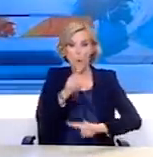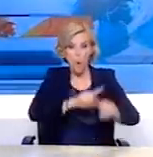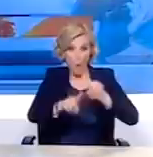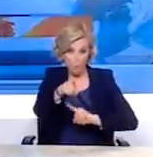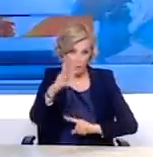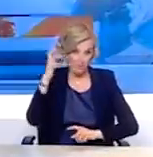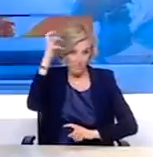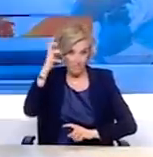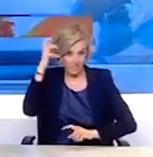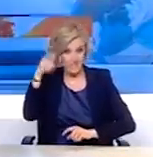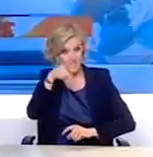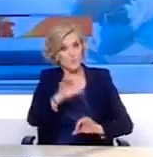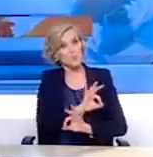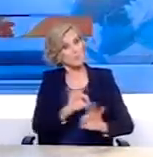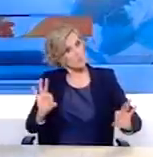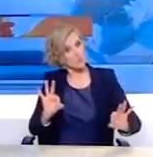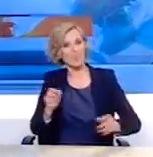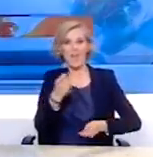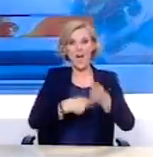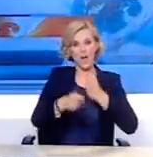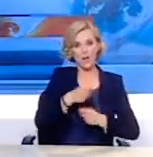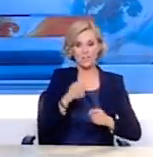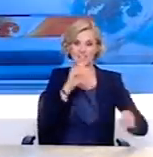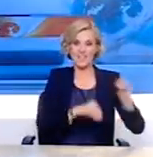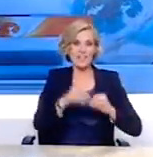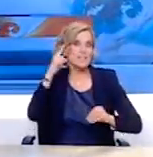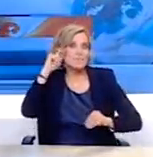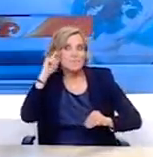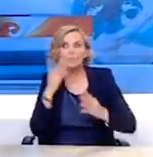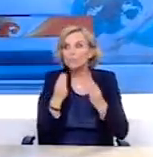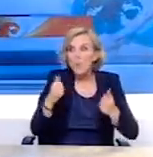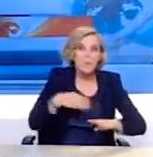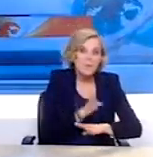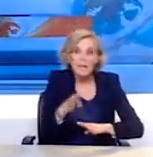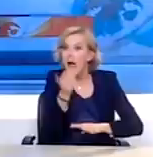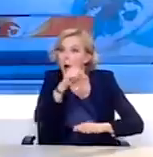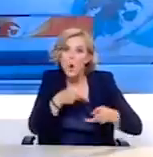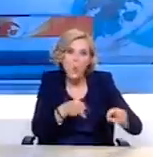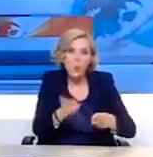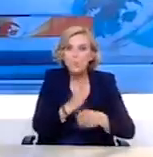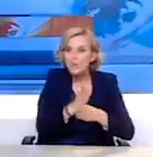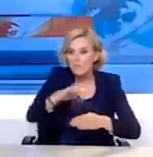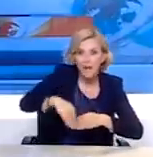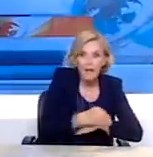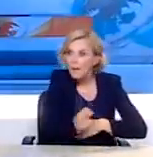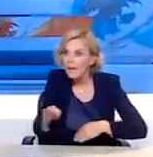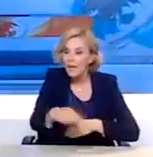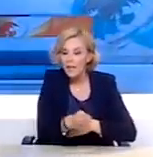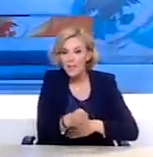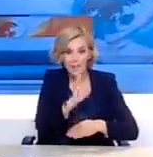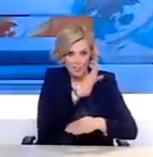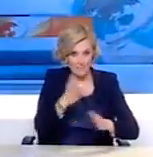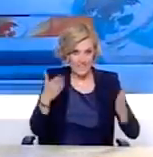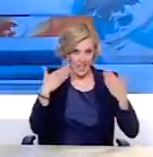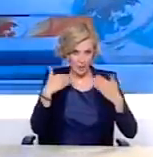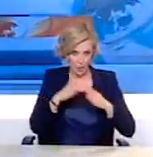ότι θα φορτώσουν τα αυτοκίνητά τους και θα εξαντλήσουν την ευρηματικότητά τους σε πιθανές διαδρομές για να μετακινηθούν εκτός του τόπου της μόνιμης κατοικίας τους προς τα εξοχικά